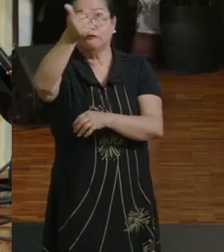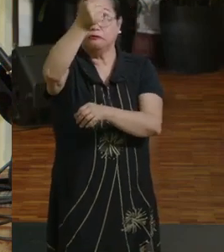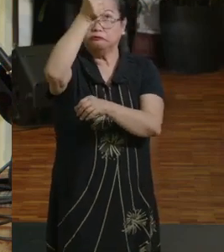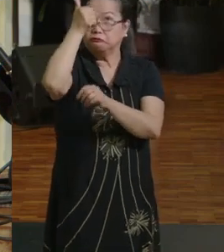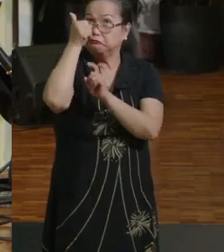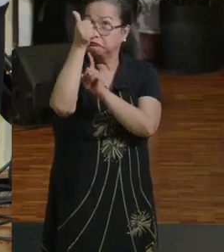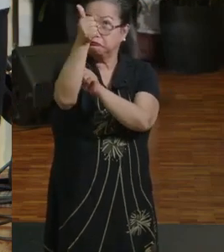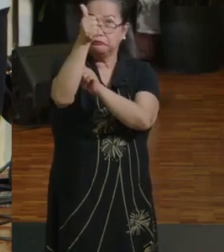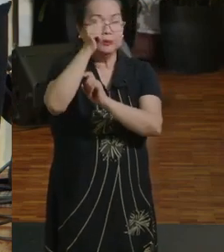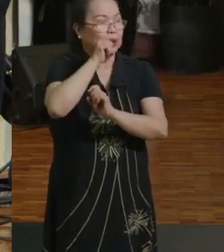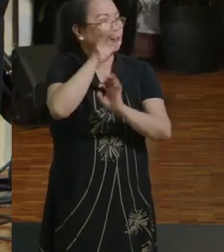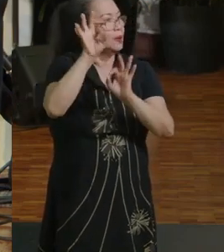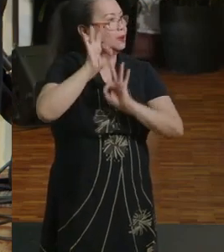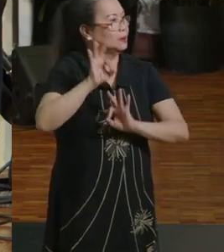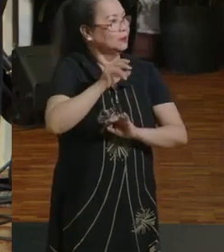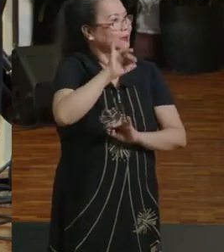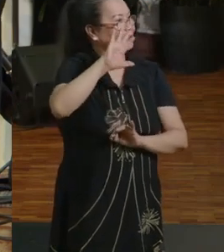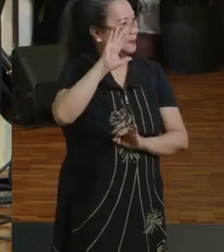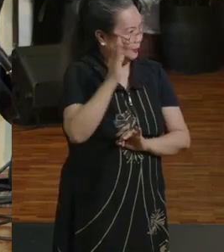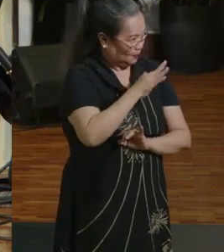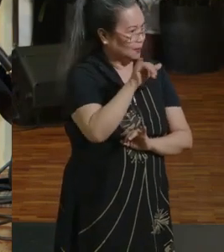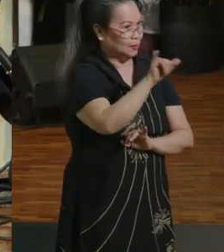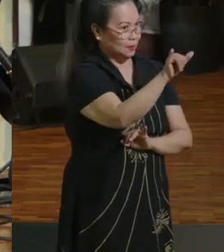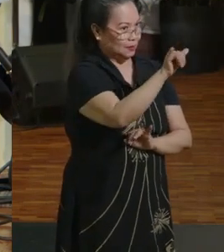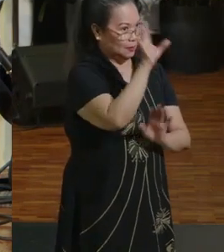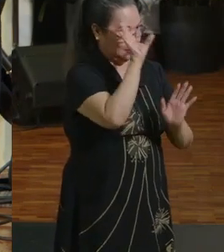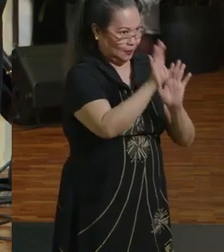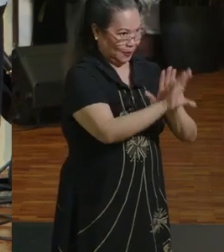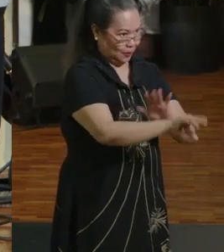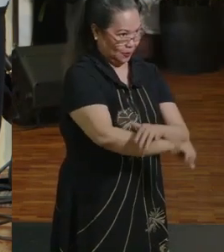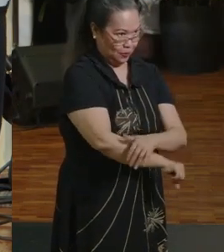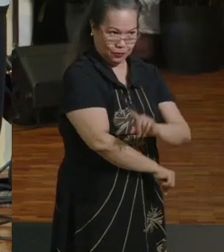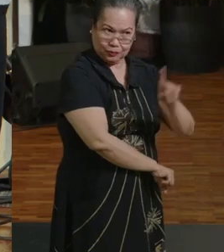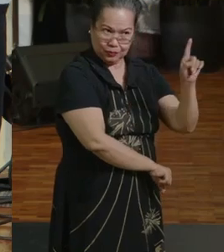Hindi po siya nakakatakot katulad na nakikita natin sa pelikula.